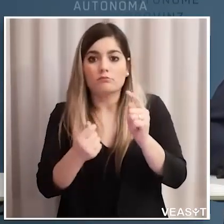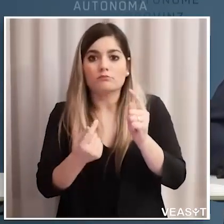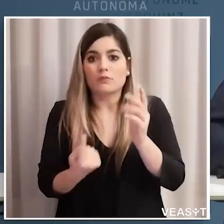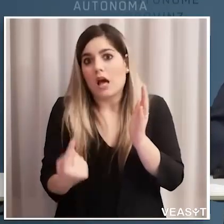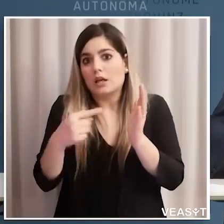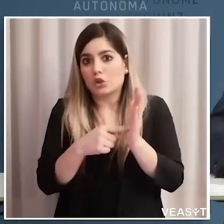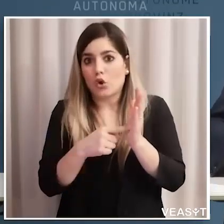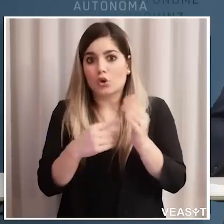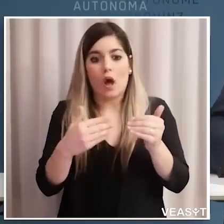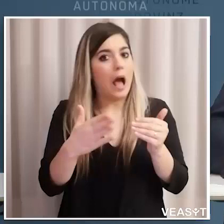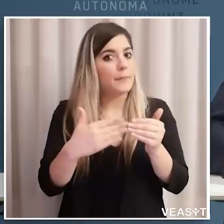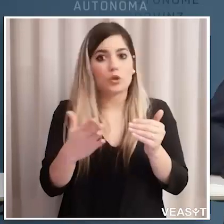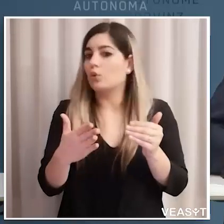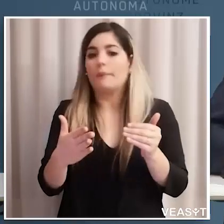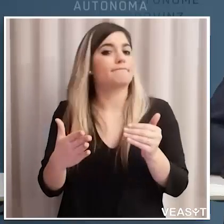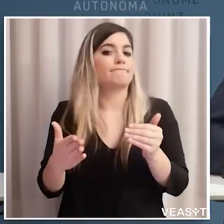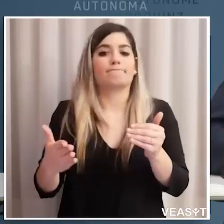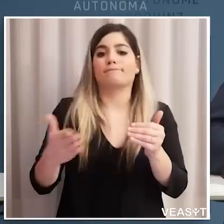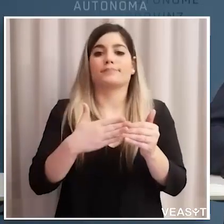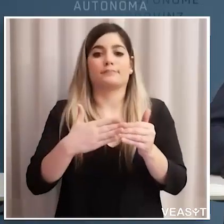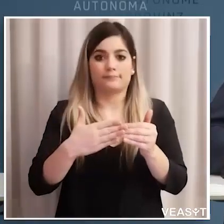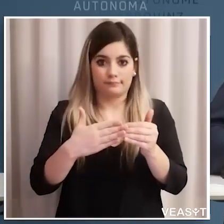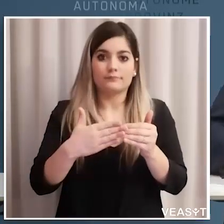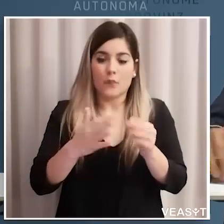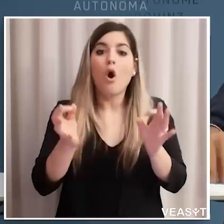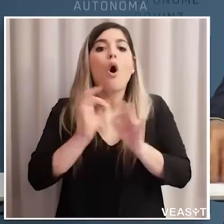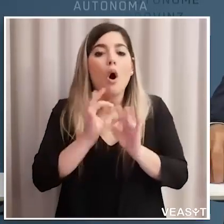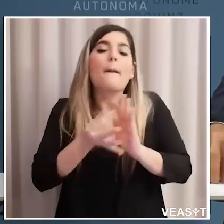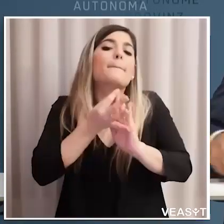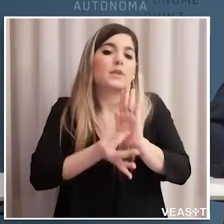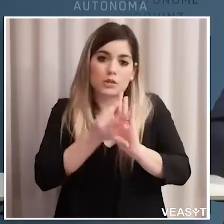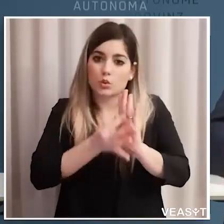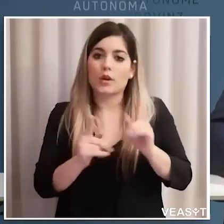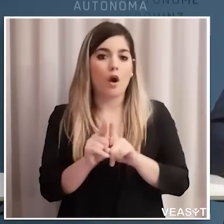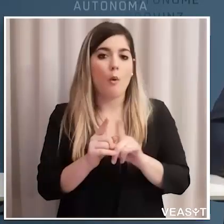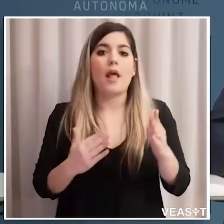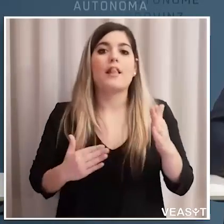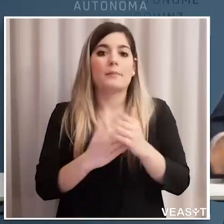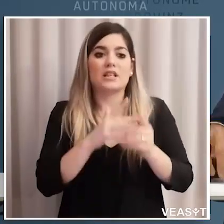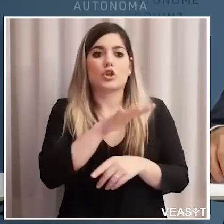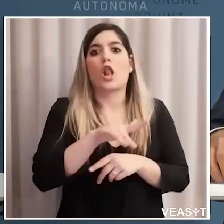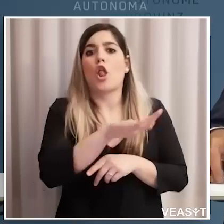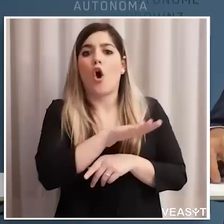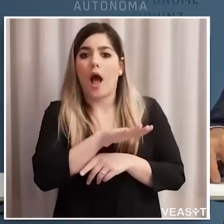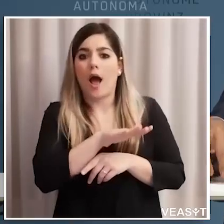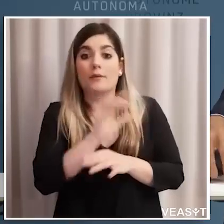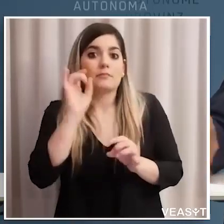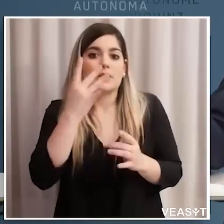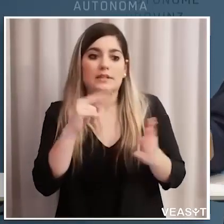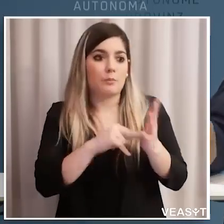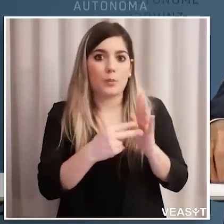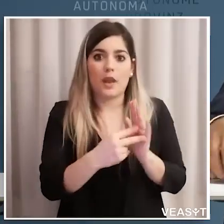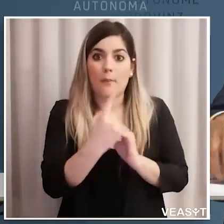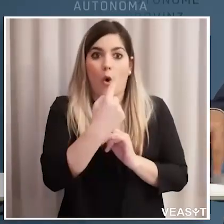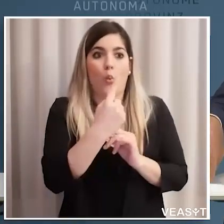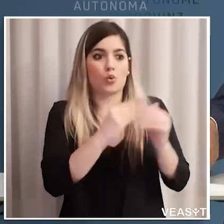status quo ante, cioè ritirando determinate aperture, ovvero anche misure che hanno una limitazione locale. Se magari